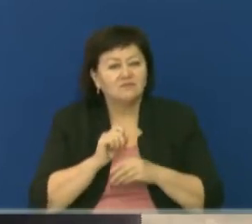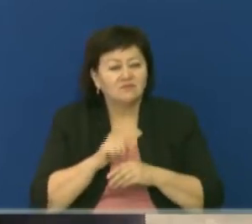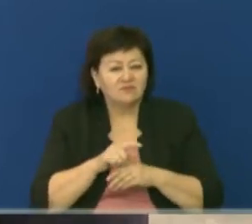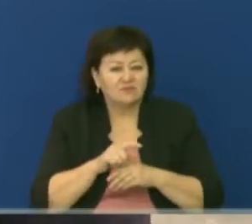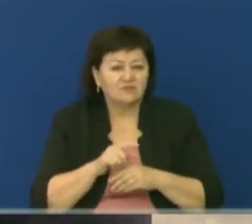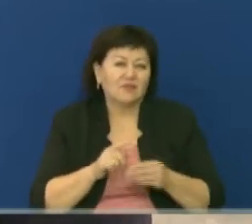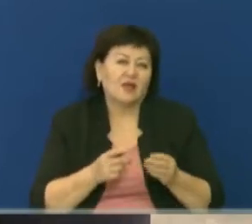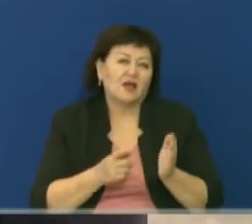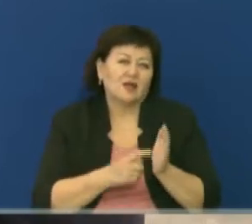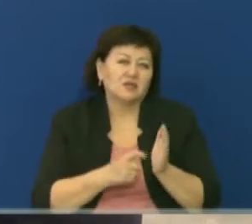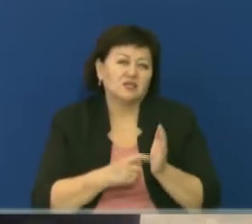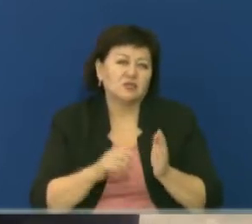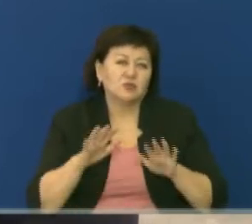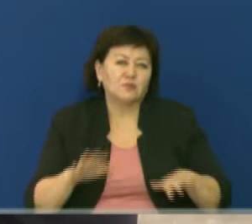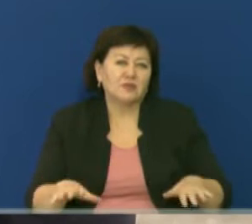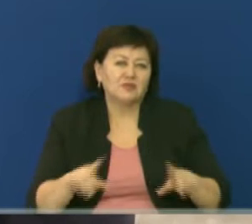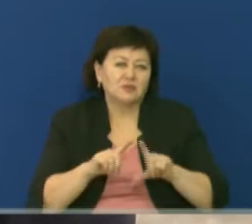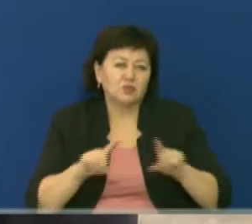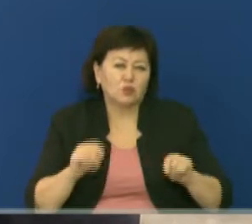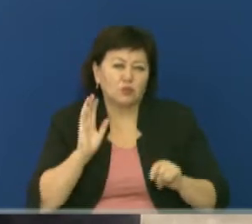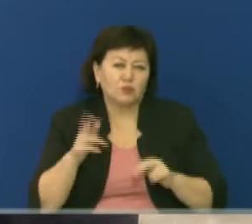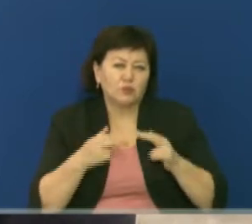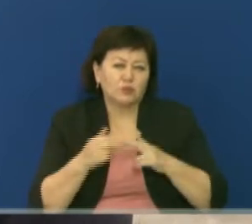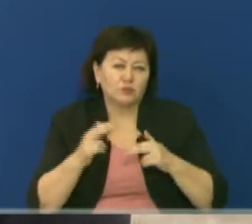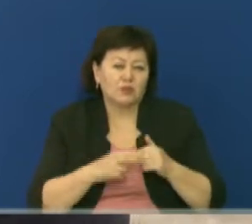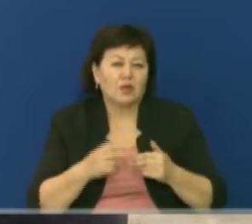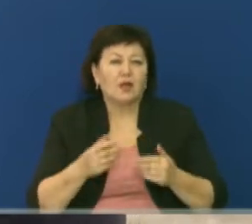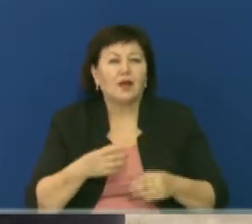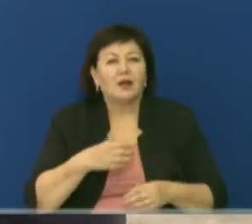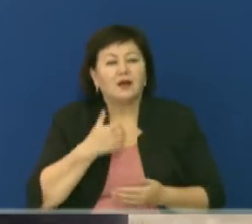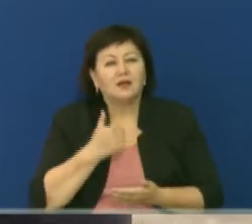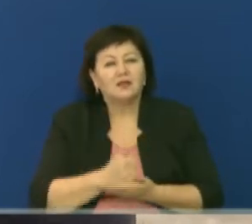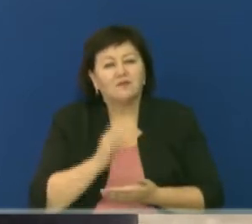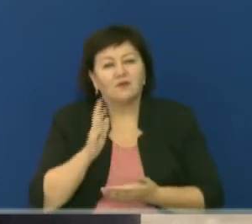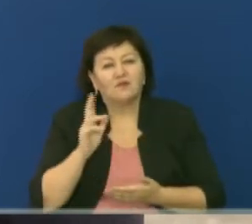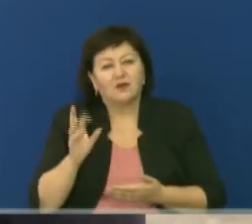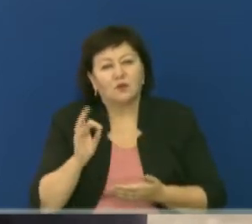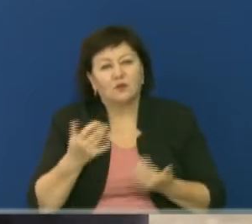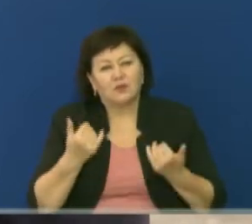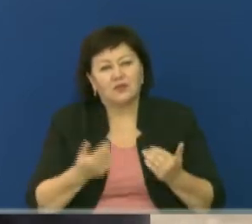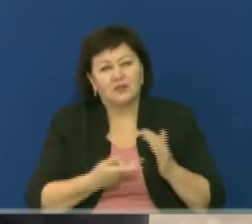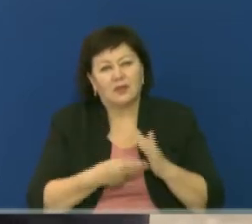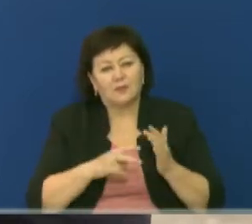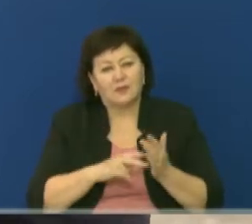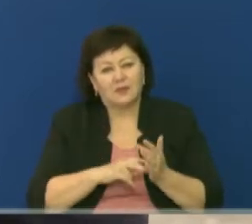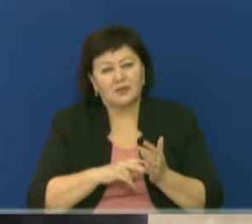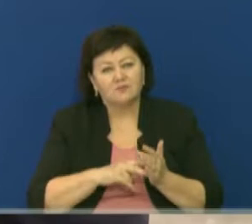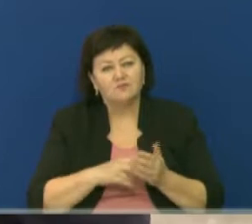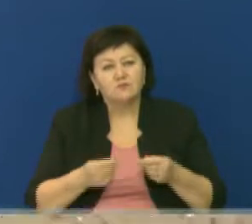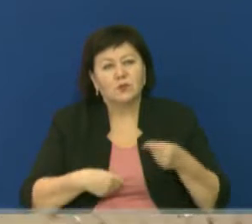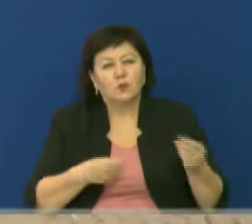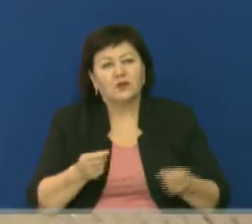возведению школы на 600 мест. Акимам области дано соответствующее поручение. По этой школе проект разрабатывает управление